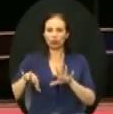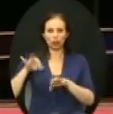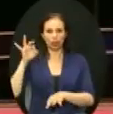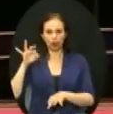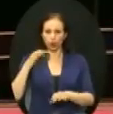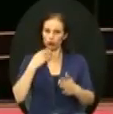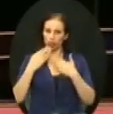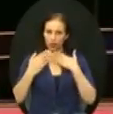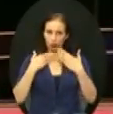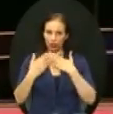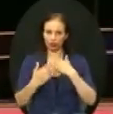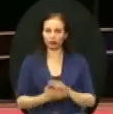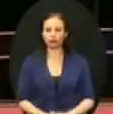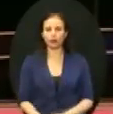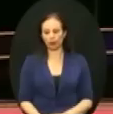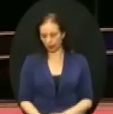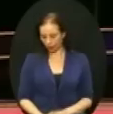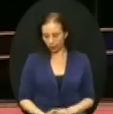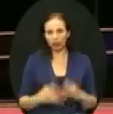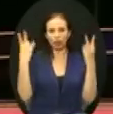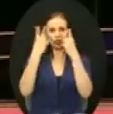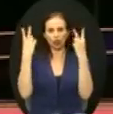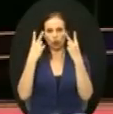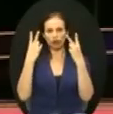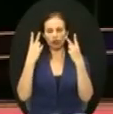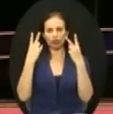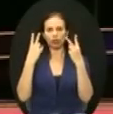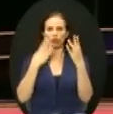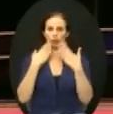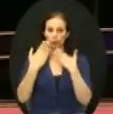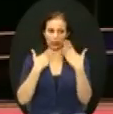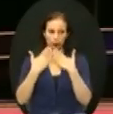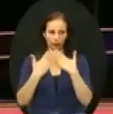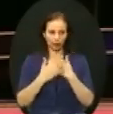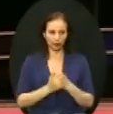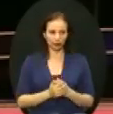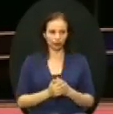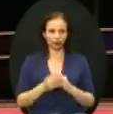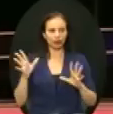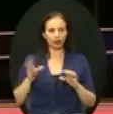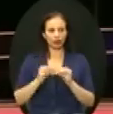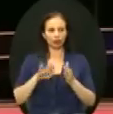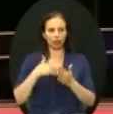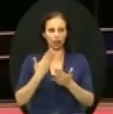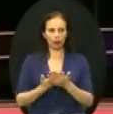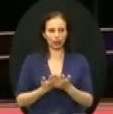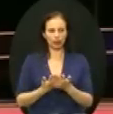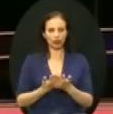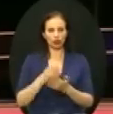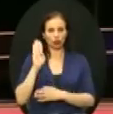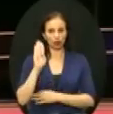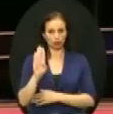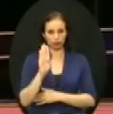בעקבות המסע ומתן. כמובן הגענו למסע ומתן עם המלצה